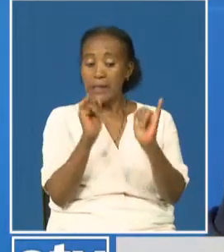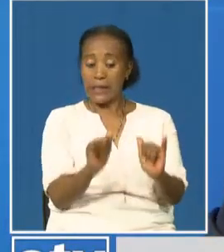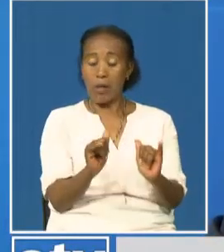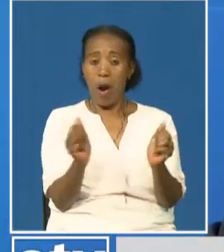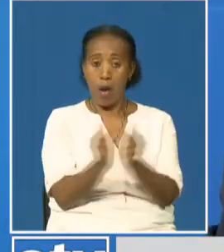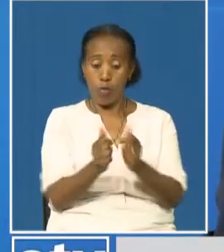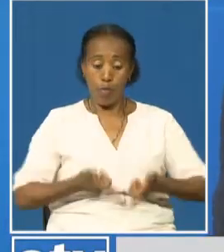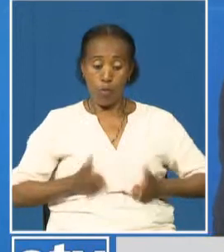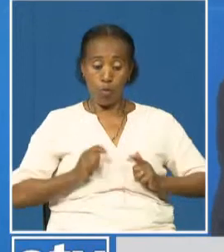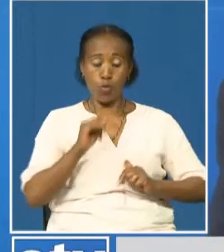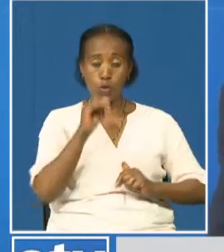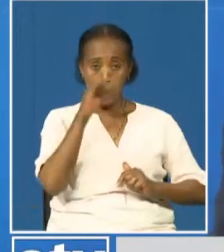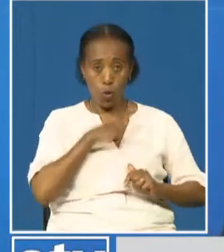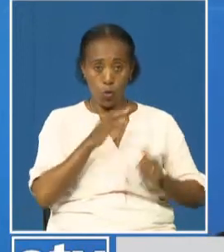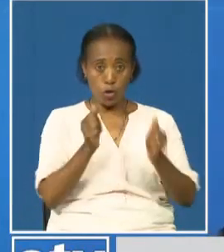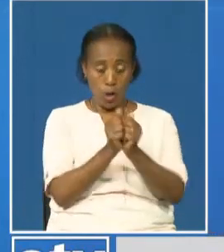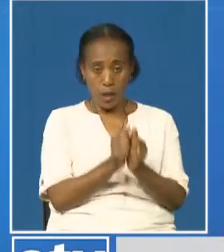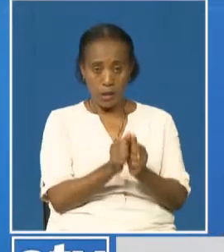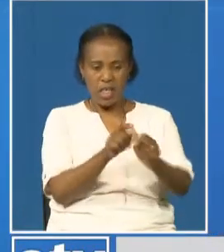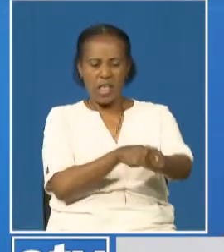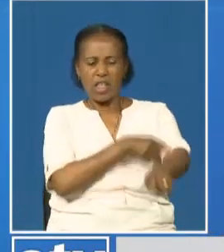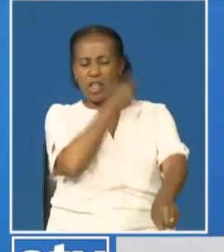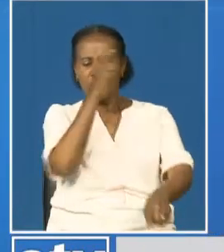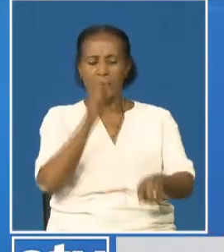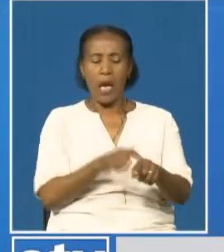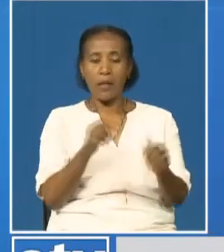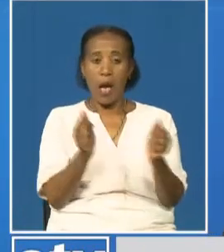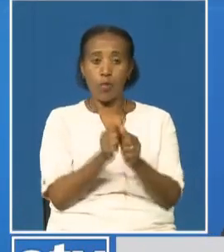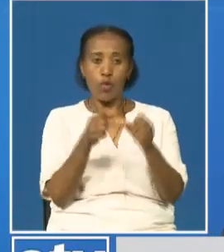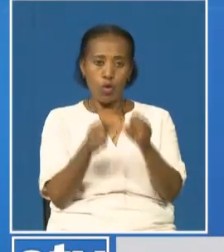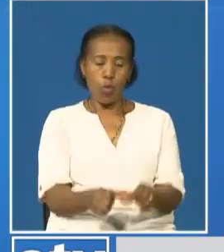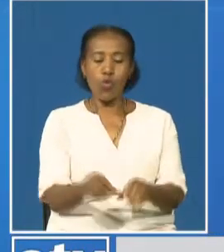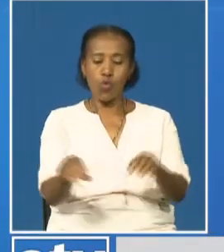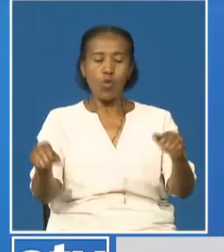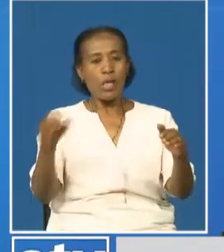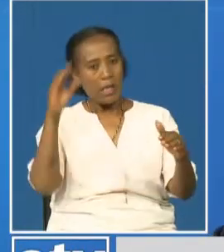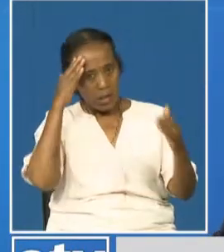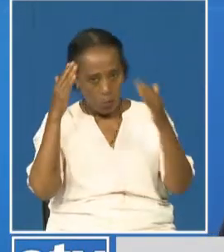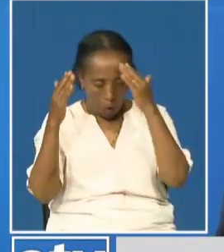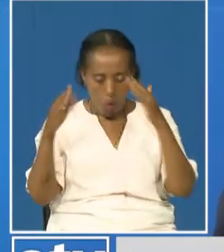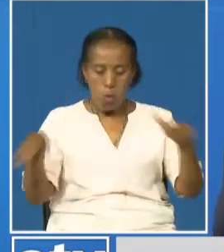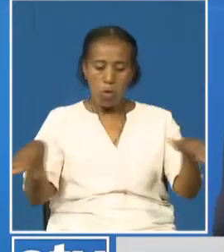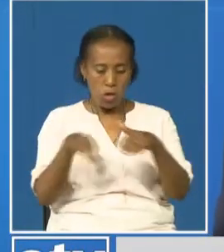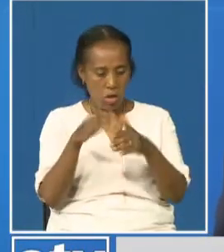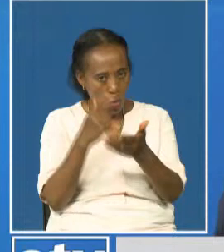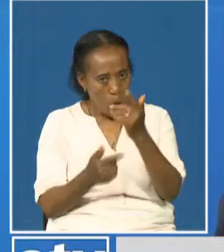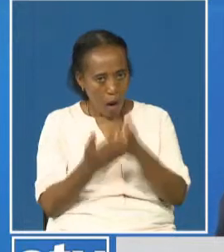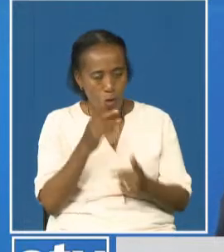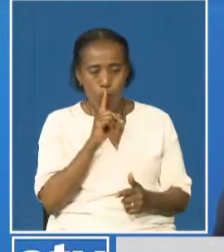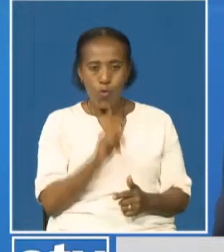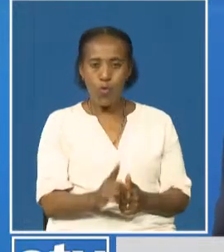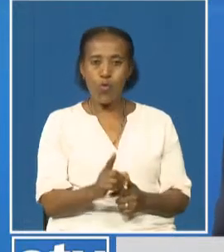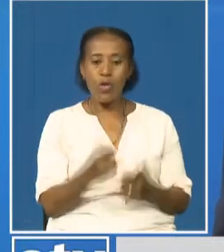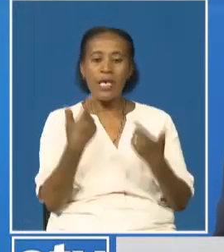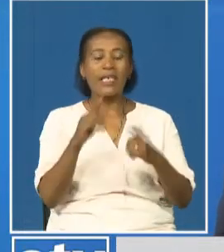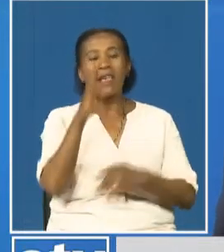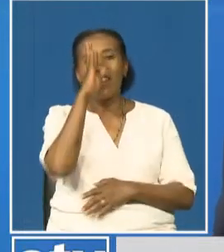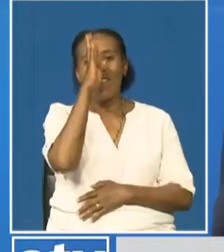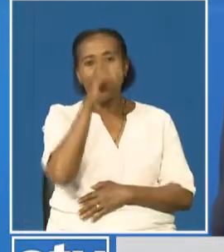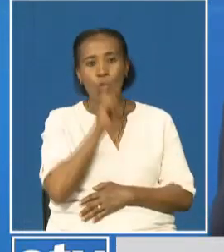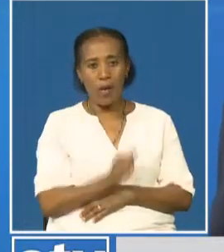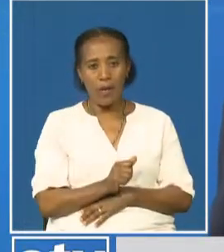ላይ ከሚኖሩ ሰዎች ጋር ረዘም ያለ ሰዓት አብረው እንዲቆዩ እንዲተዋወቁ እንዲወያዩ እድል